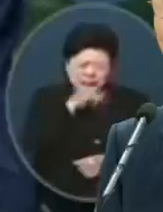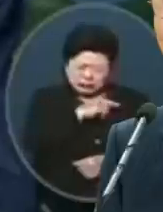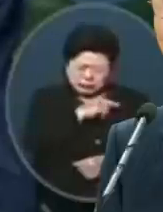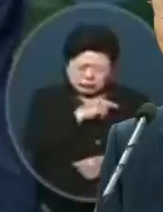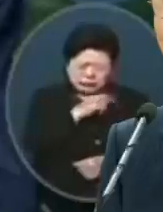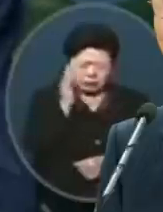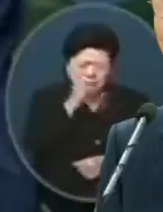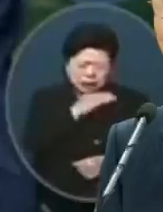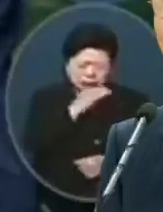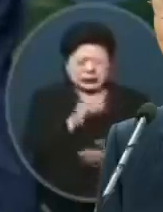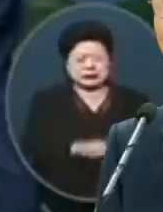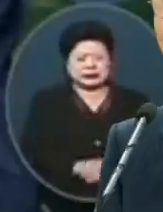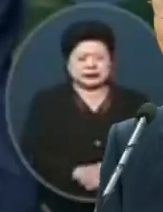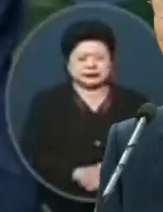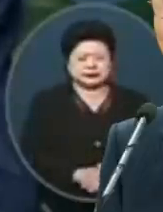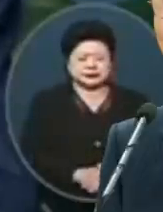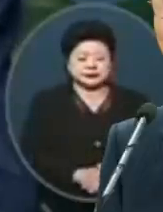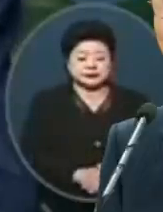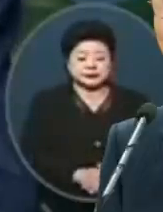패렴한 것입니다.